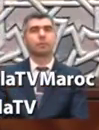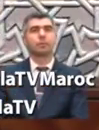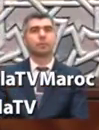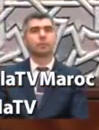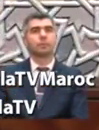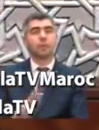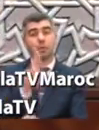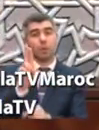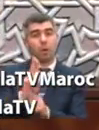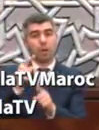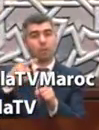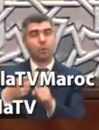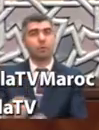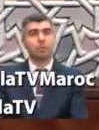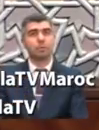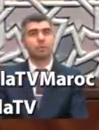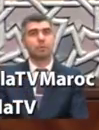اخر.